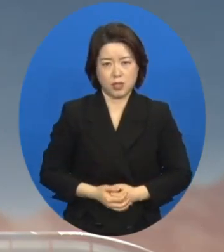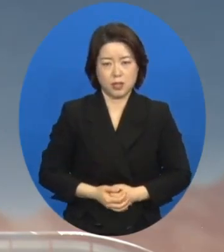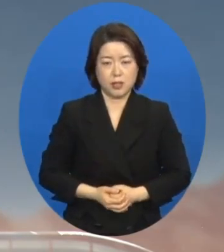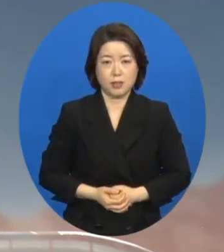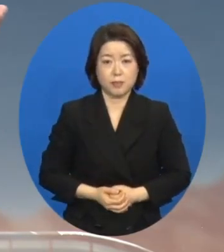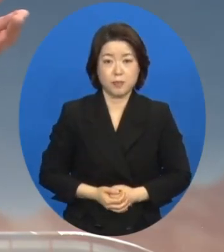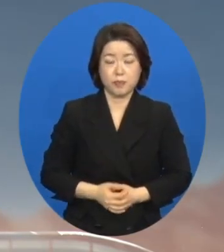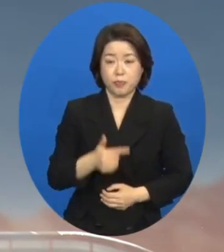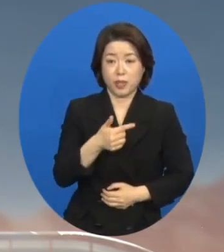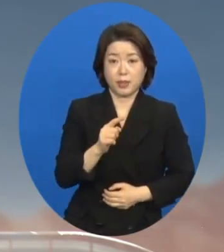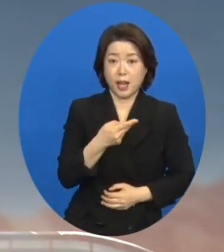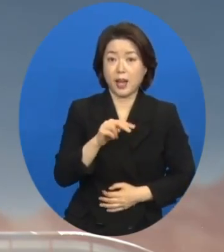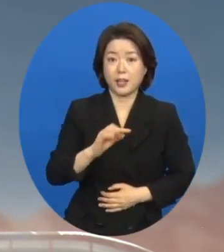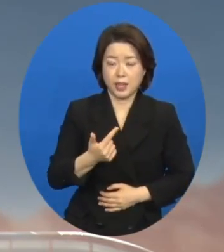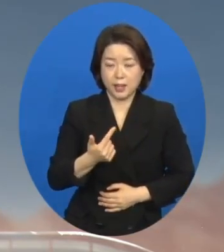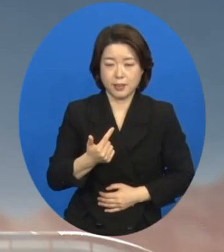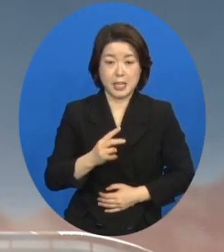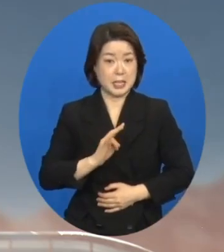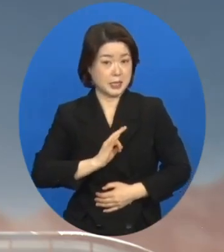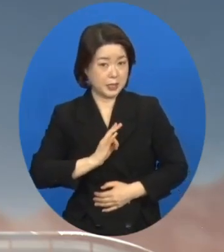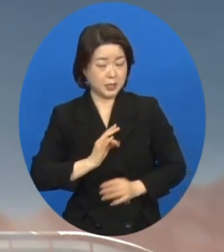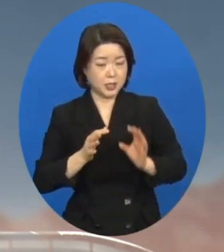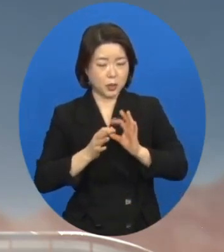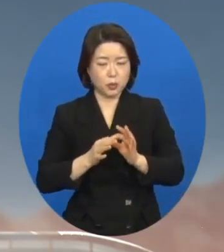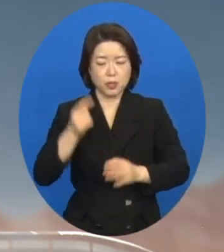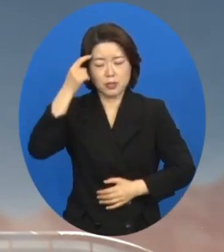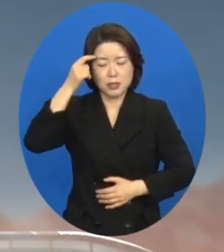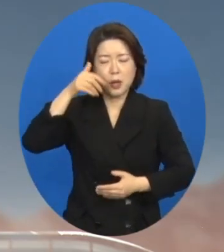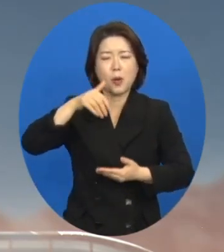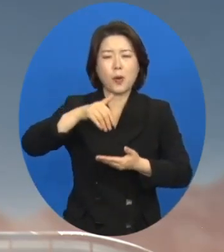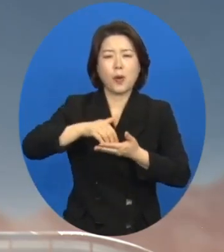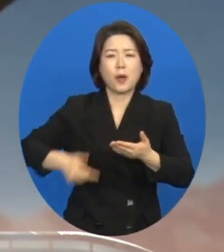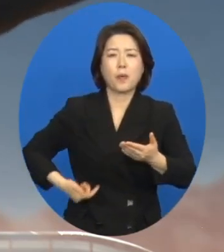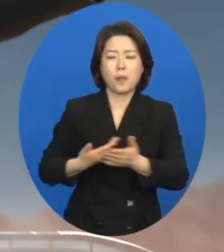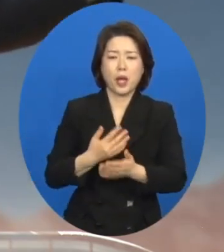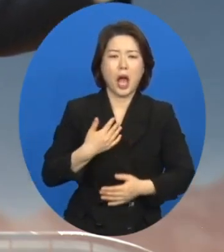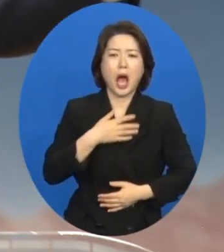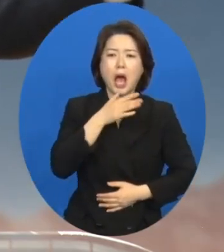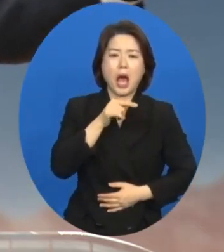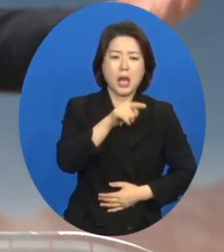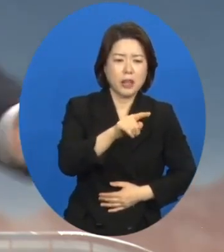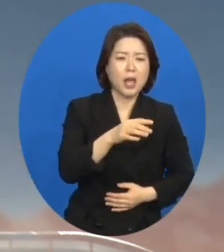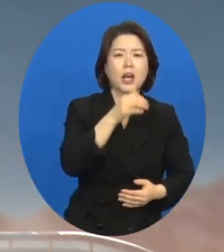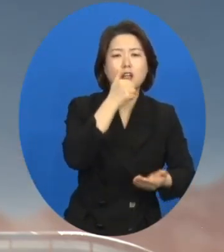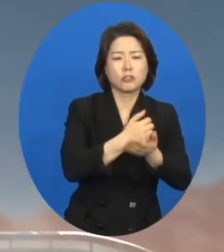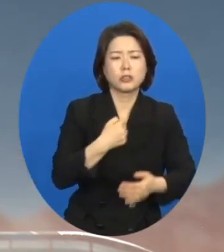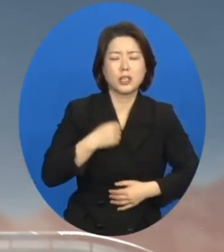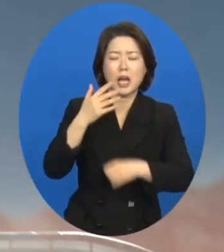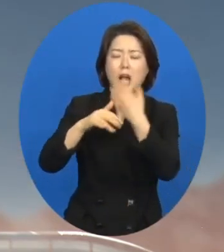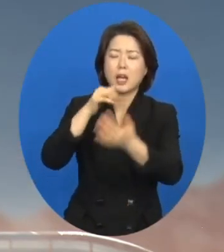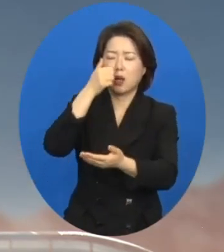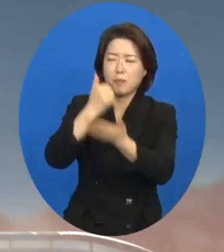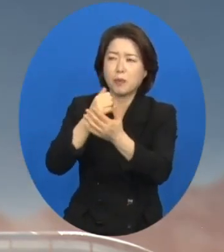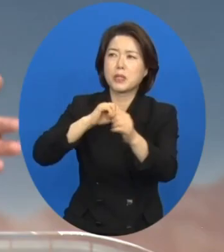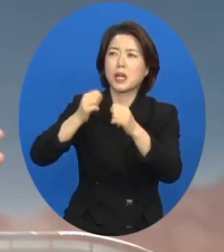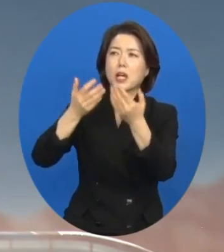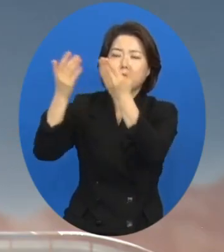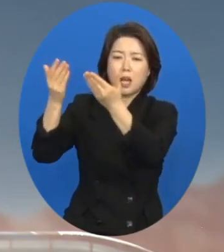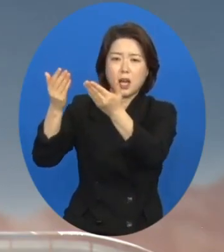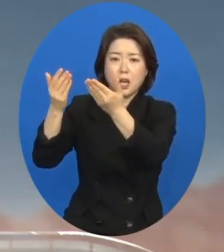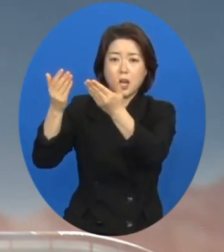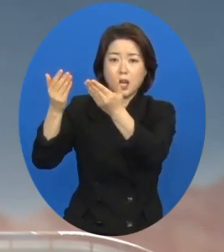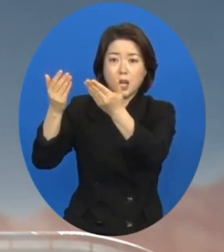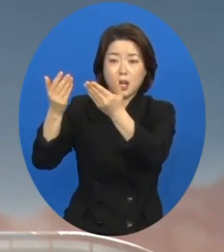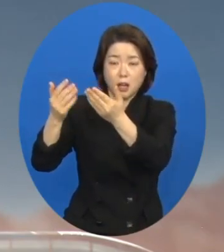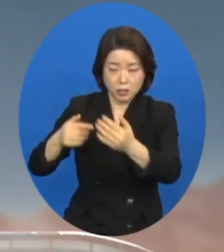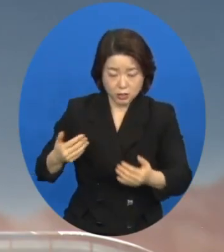나단 선지자를 통해서 회개를 해요. 내가 그 사람입니다. 제가 하나님께 범죄했습니다. 다시 이제 왕궁으로 돌아오죠.